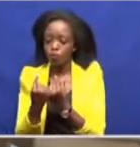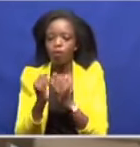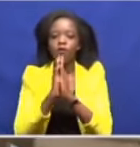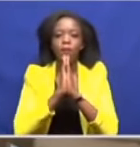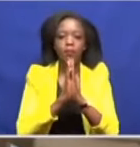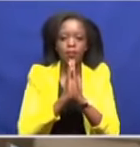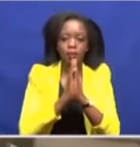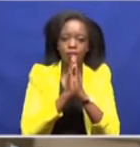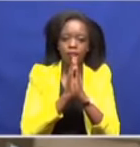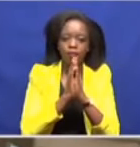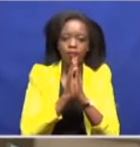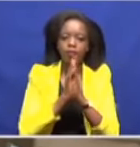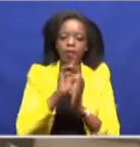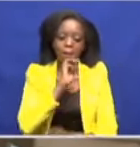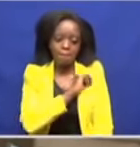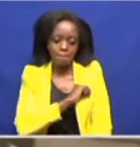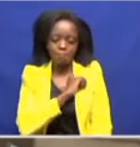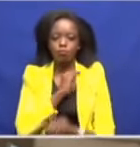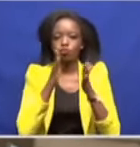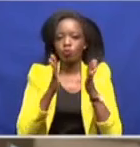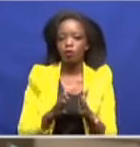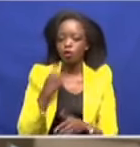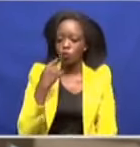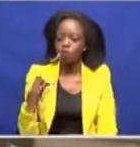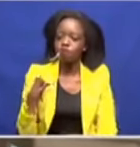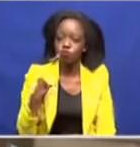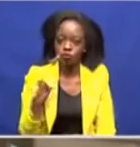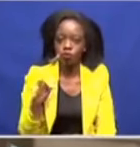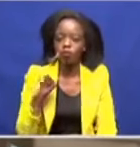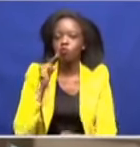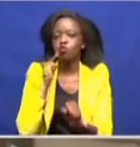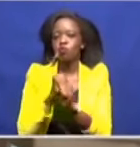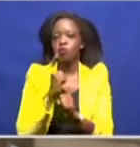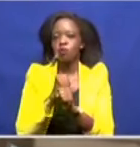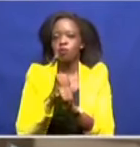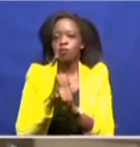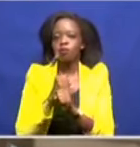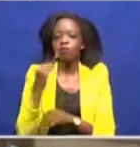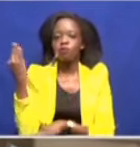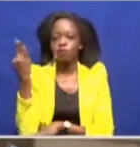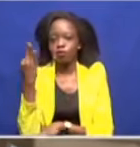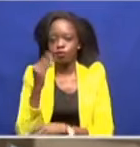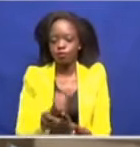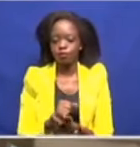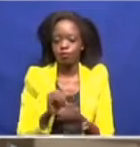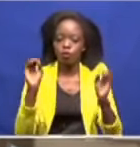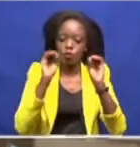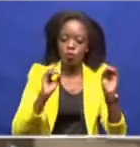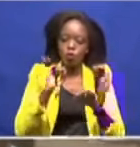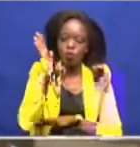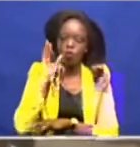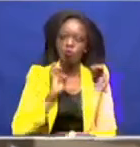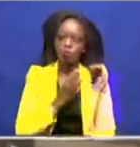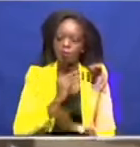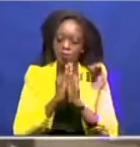wahubiri, wamishonari wanaojitolea kwa kazi ya utume. E Bwana